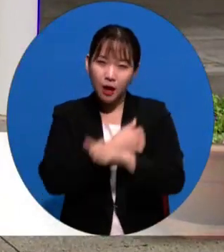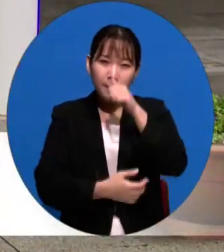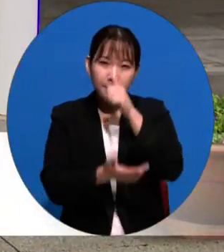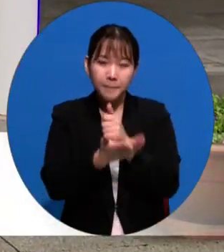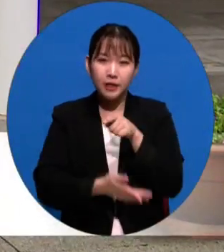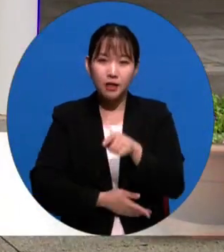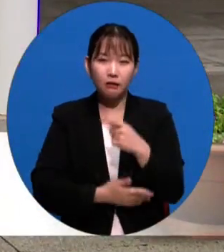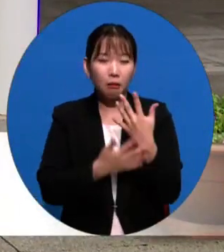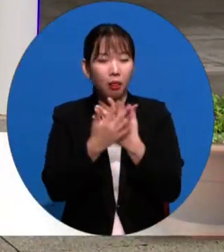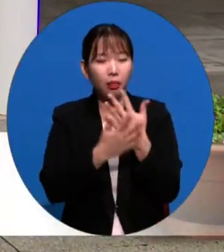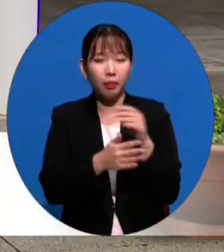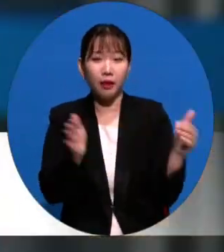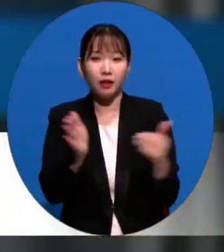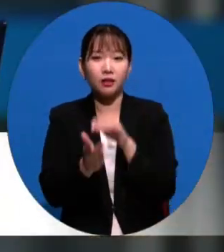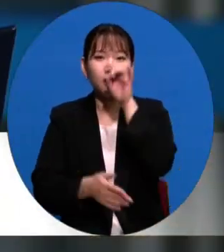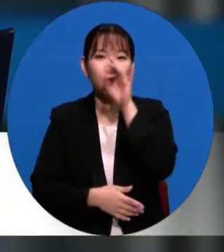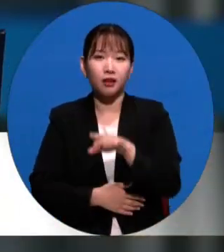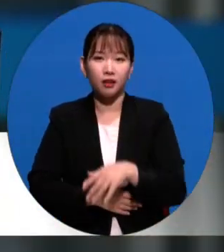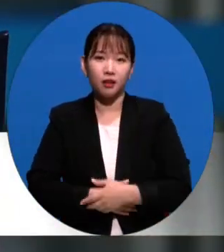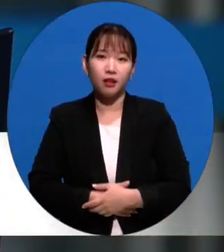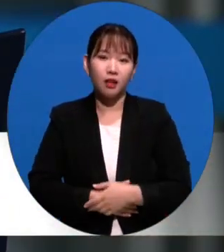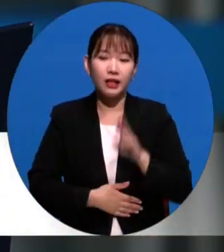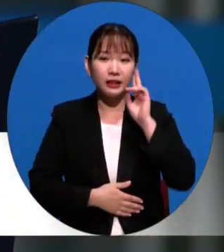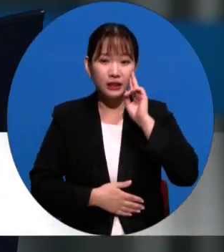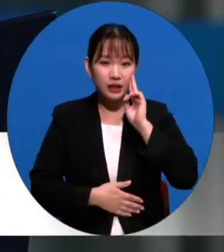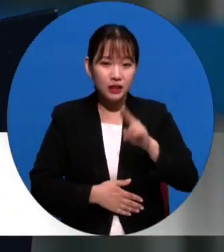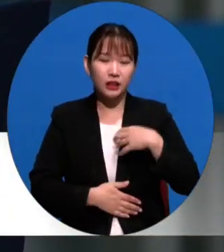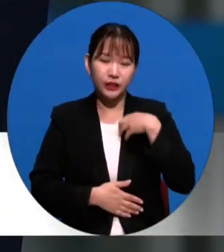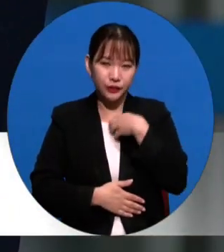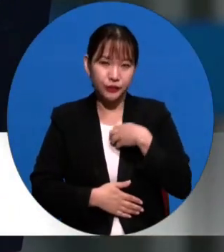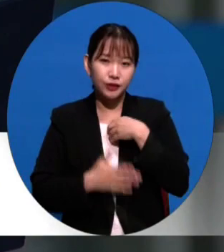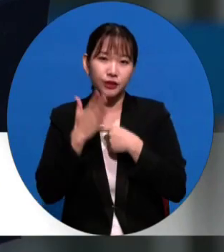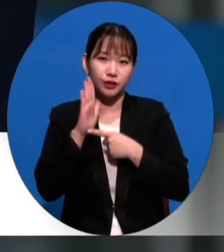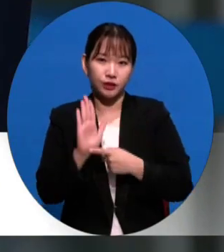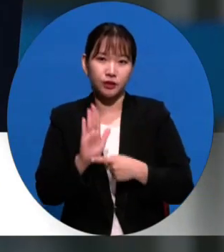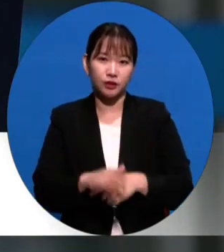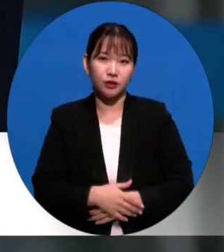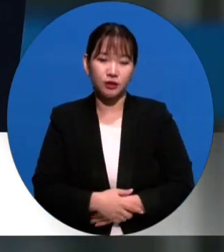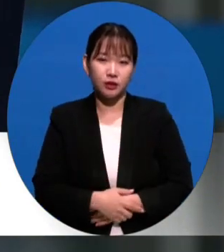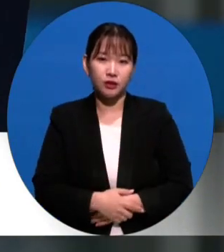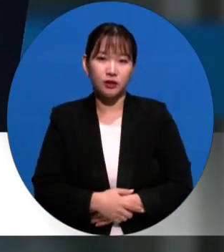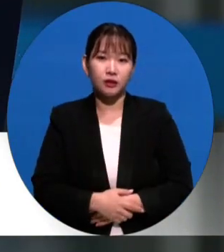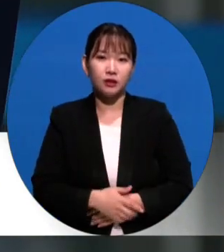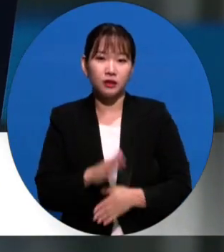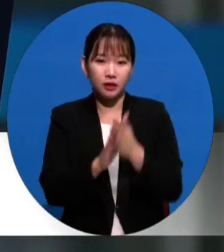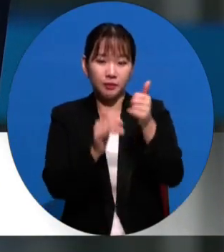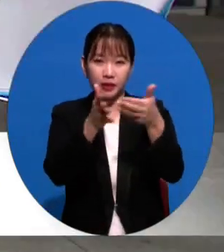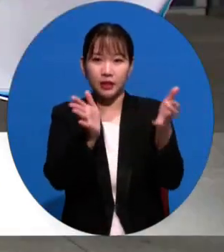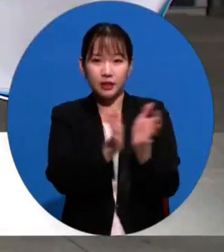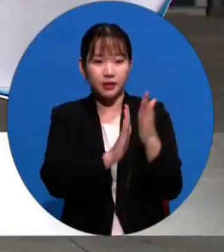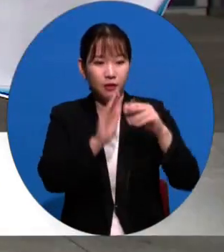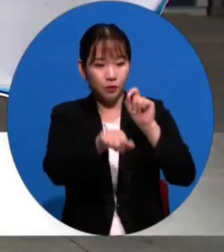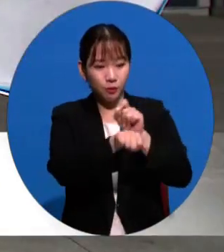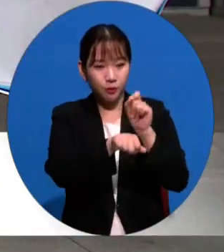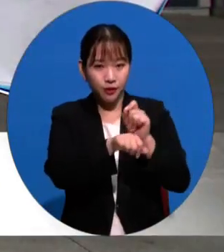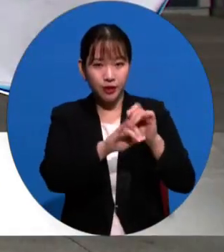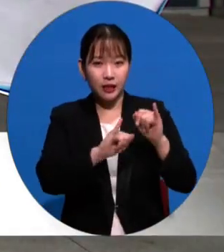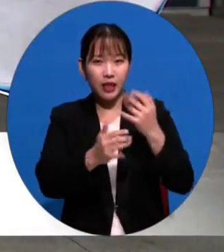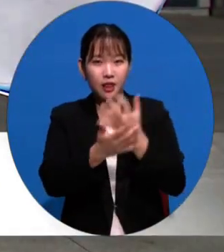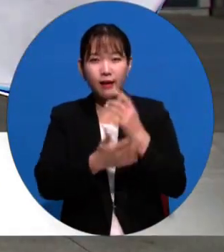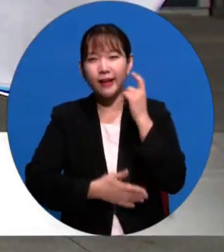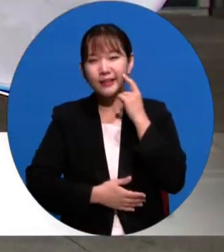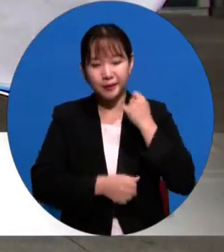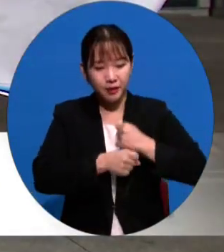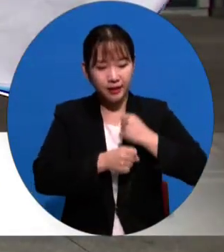행위는 흐지부지 끝나선 안 된다며 심각한 우려를 표했습니다. 시민단체는 공무원이 공문서를 허위로